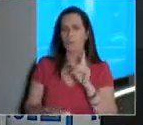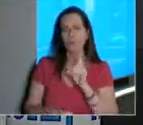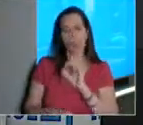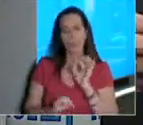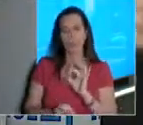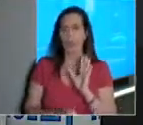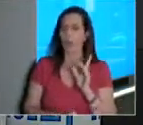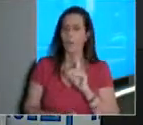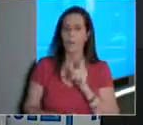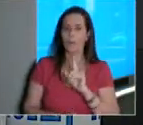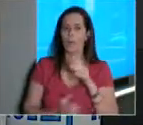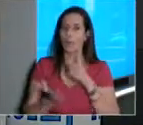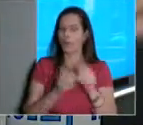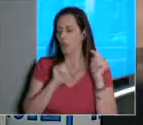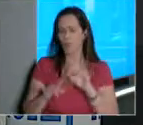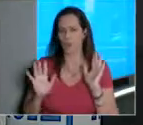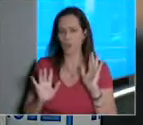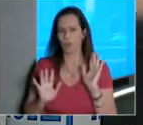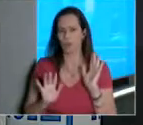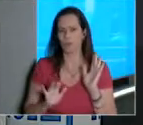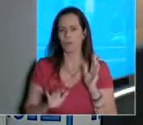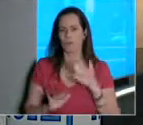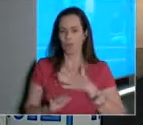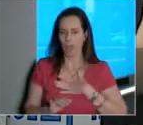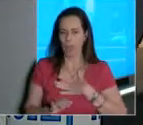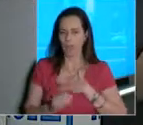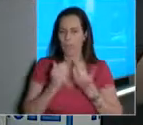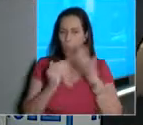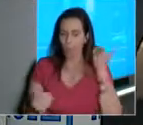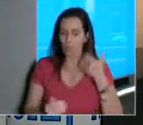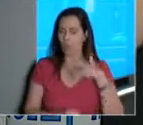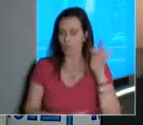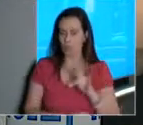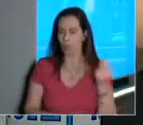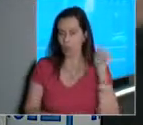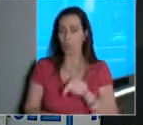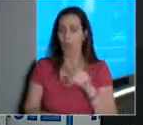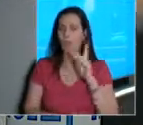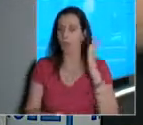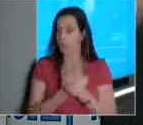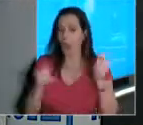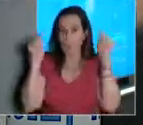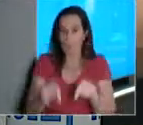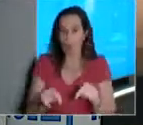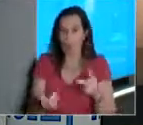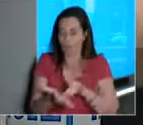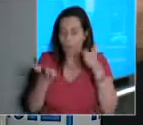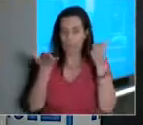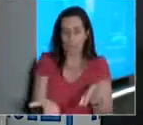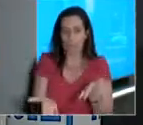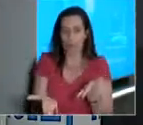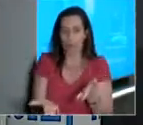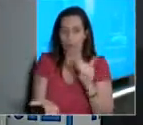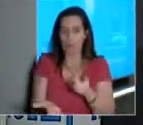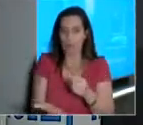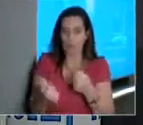אבל קודם כל הם לא ממשיכים לבוא. אני מראש הייתי מתנגדת שיגיעו, אבל once הם פה, הם כבר נמצאים פה,